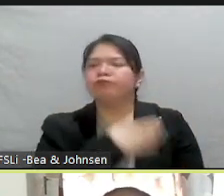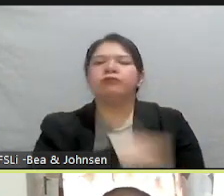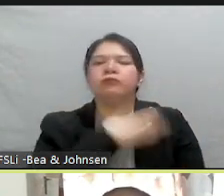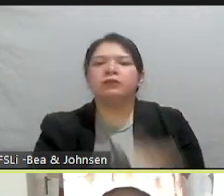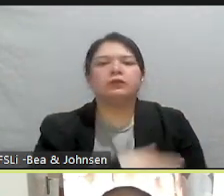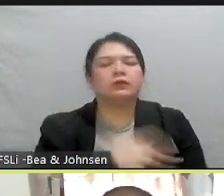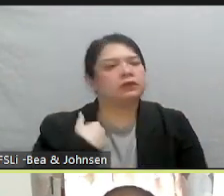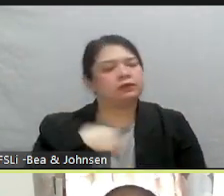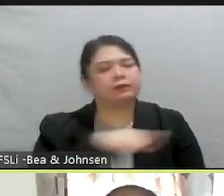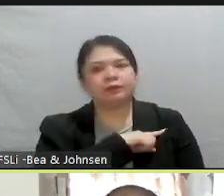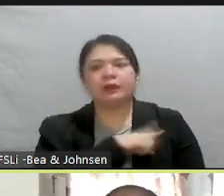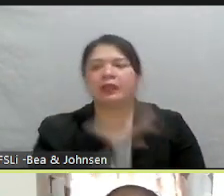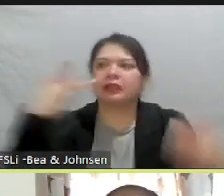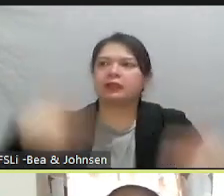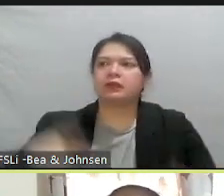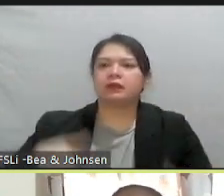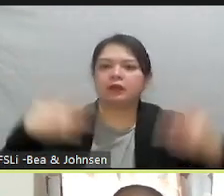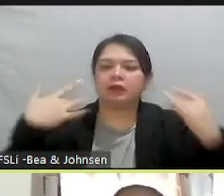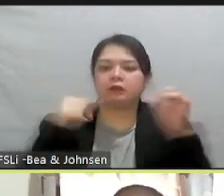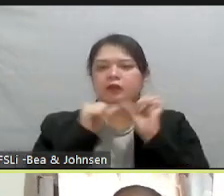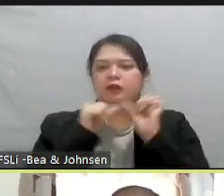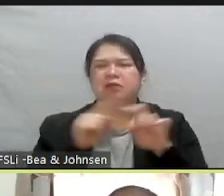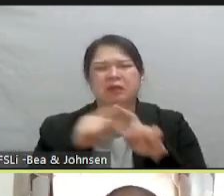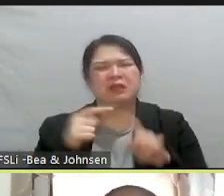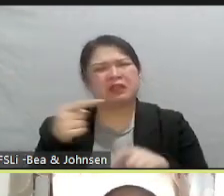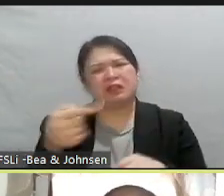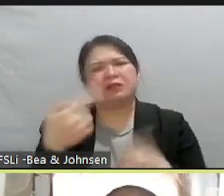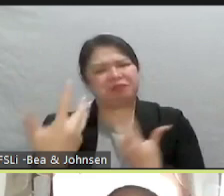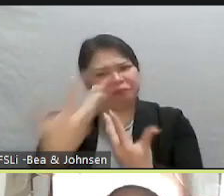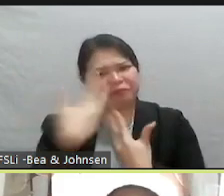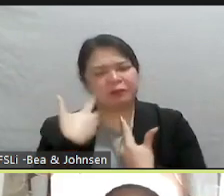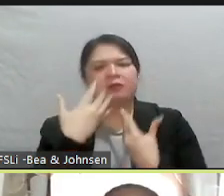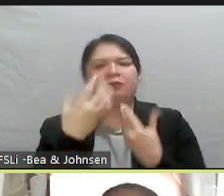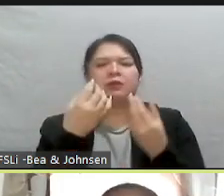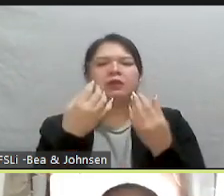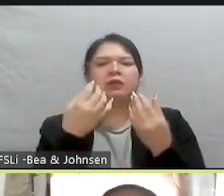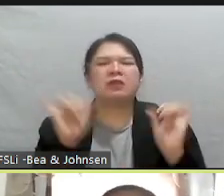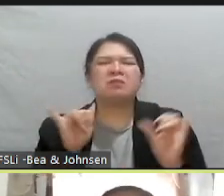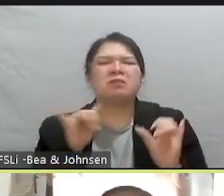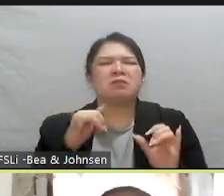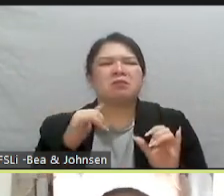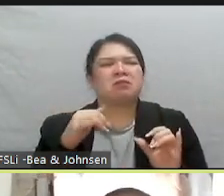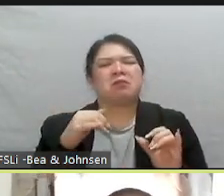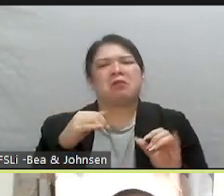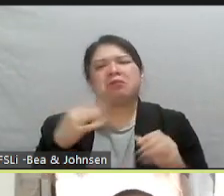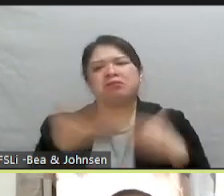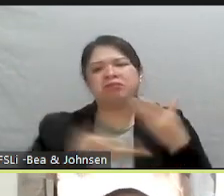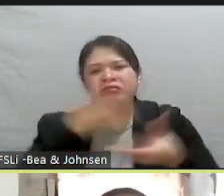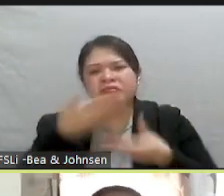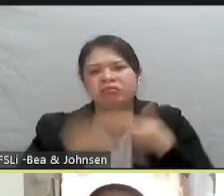katutubo, buhay pa kami, ngunit unti-unti na nila kaming pinapatay.